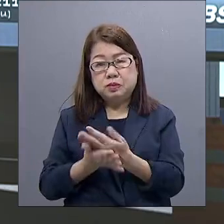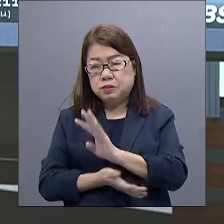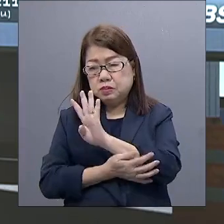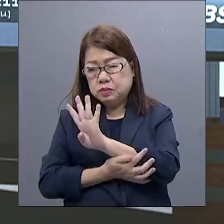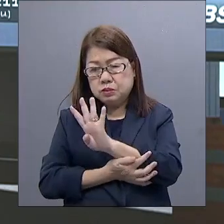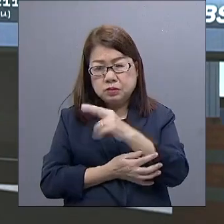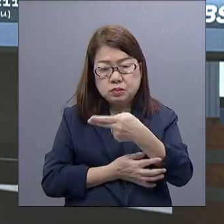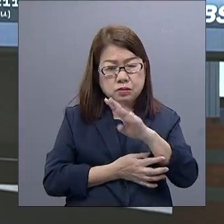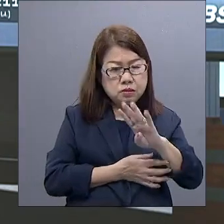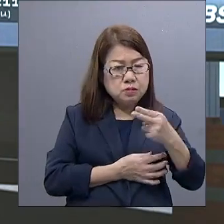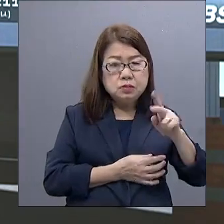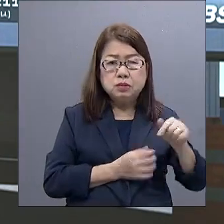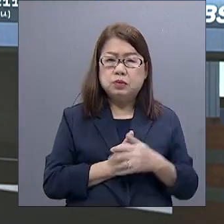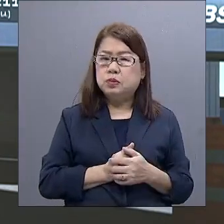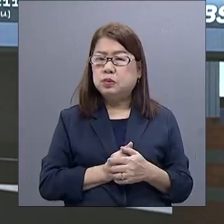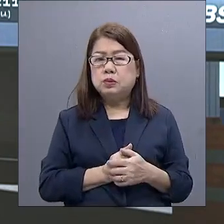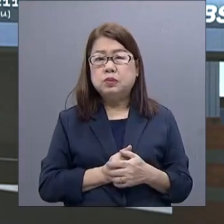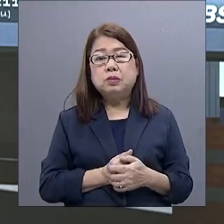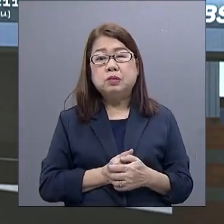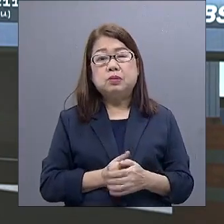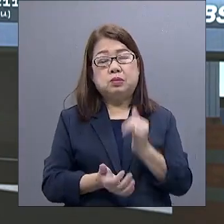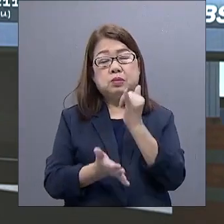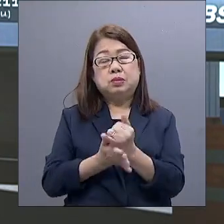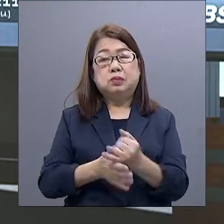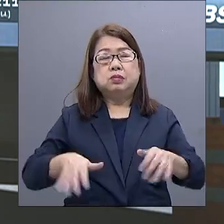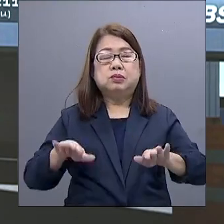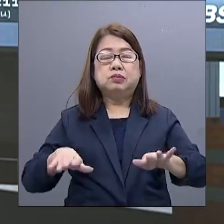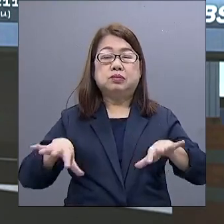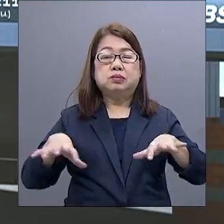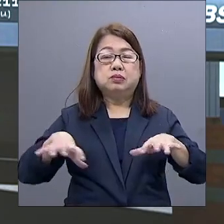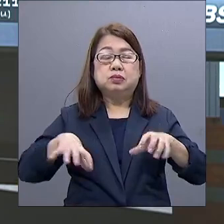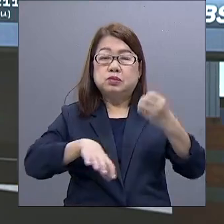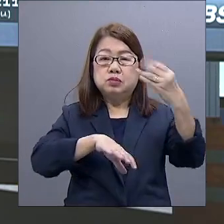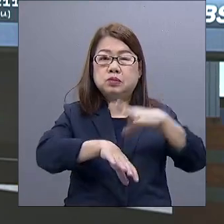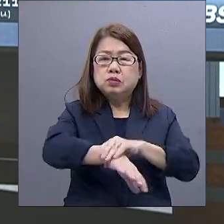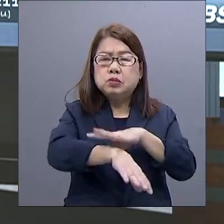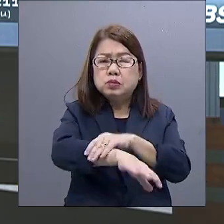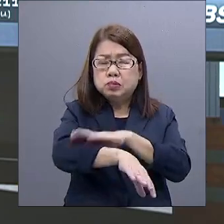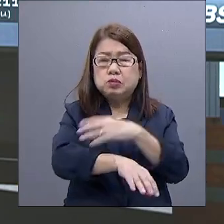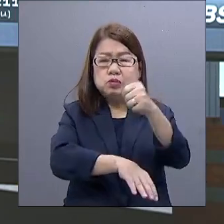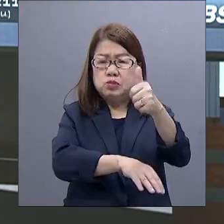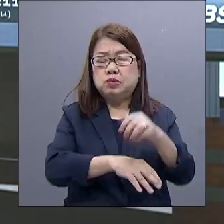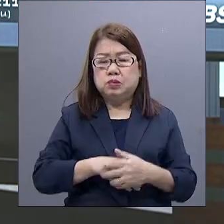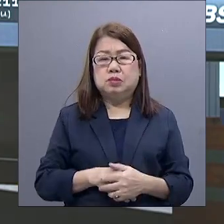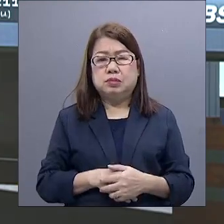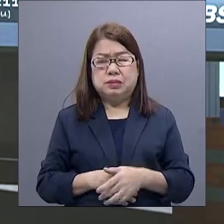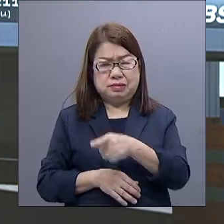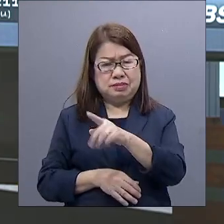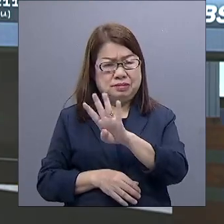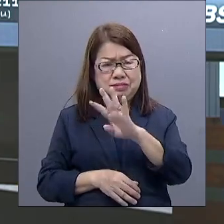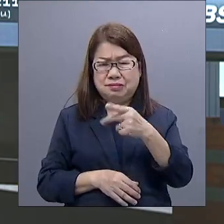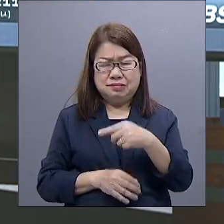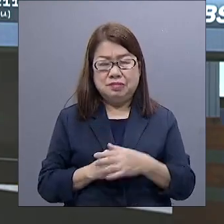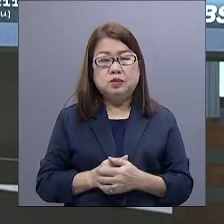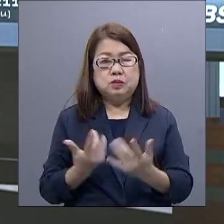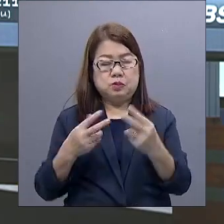นมัคือเกาอนวดไฟ้า อย่ดีตัวหนึเลยนะมันไมนจะถึงนะเดี๋ตรวจสบกต่อไปนะคะเพื่